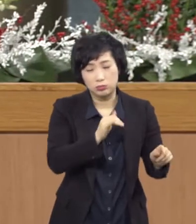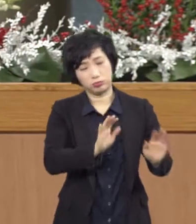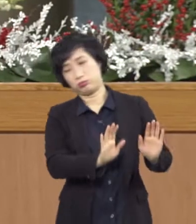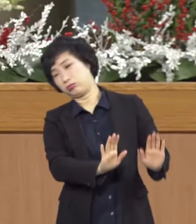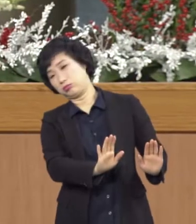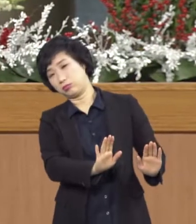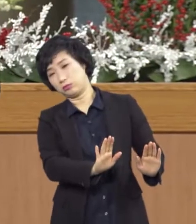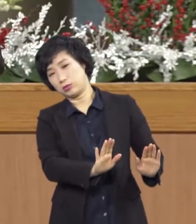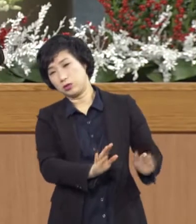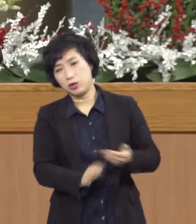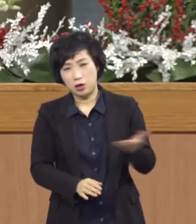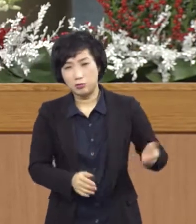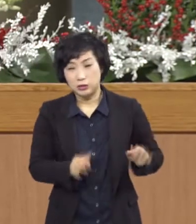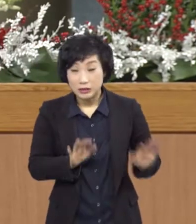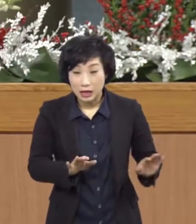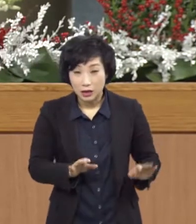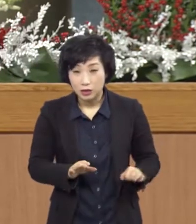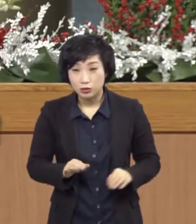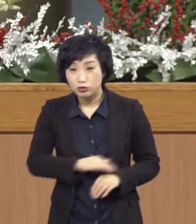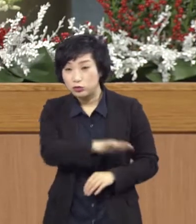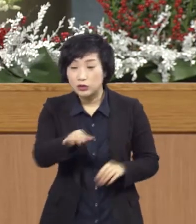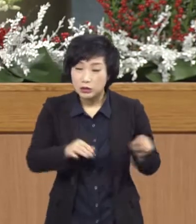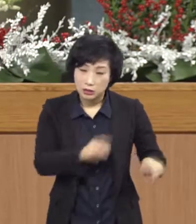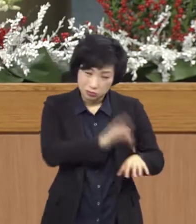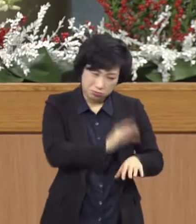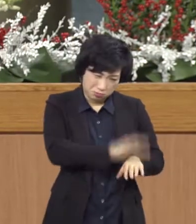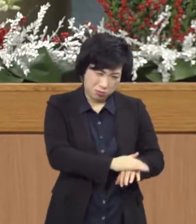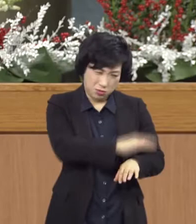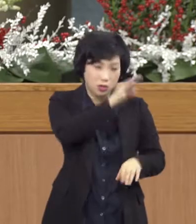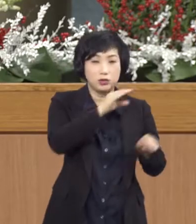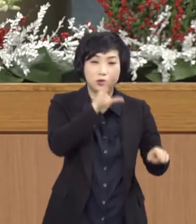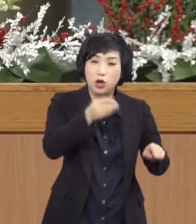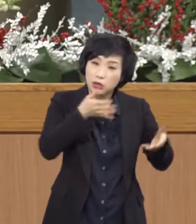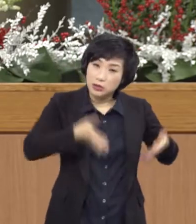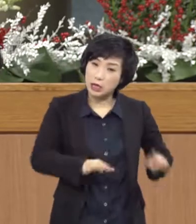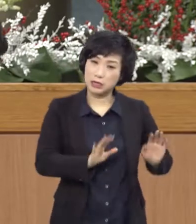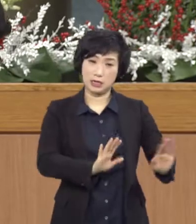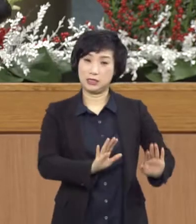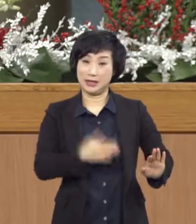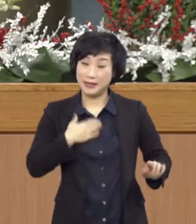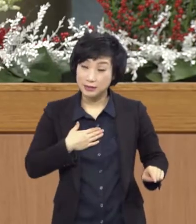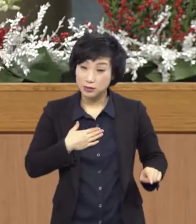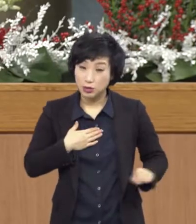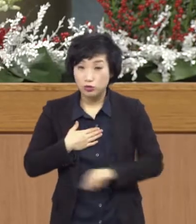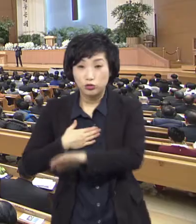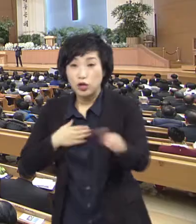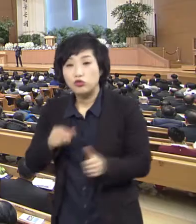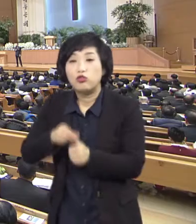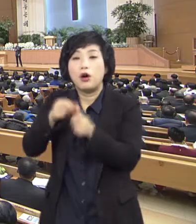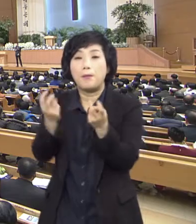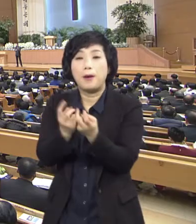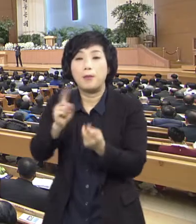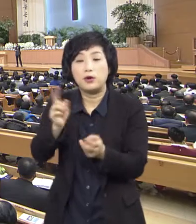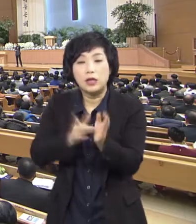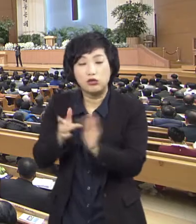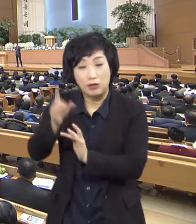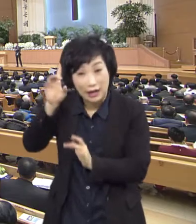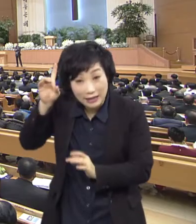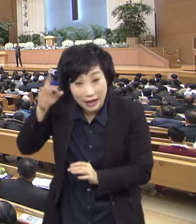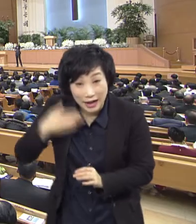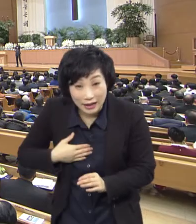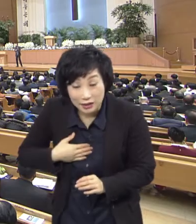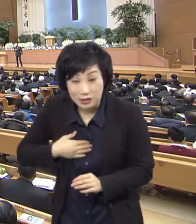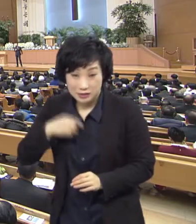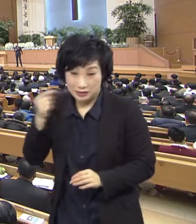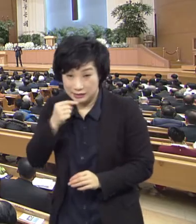없다. 고질적인 성탄에서 벗어나라. 오직 구원의 구도의 수단은 예수밖에 없다. 아주